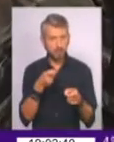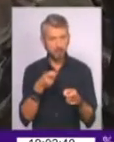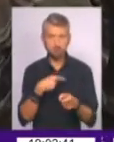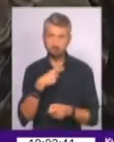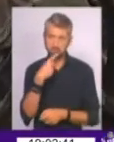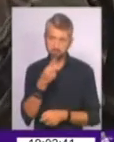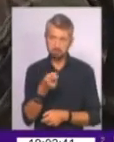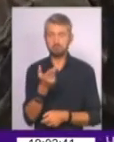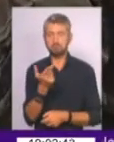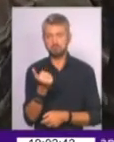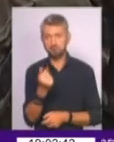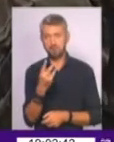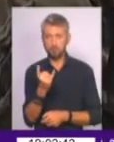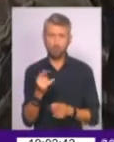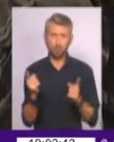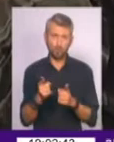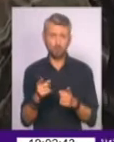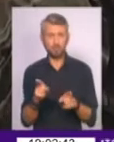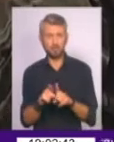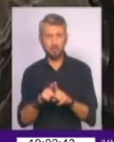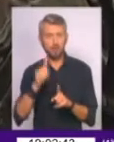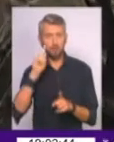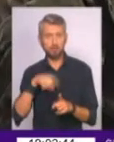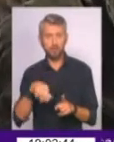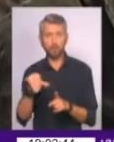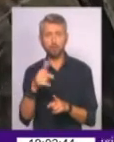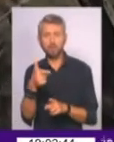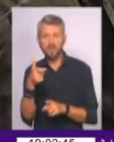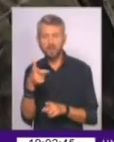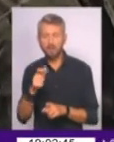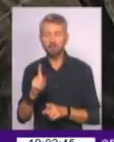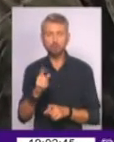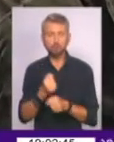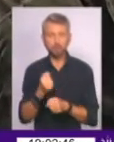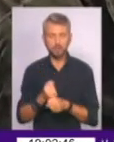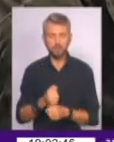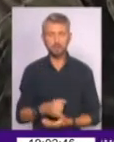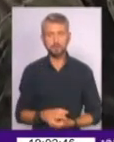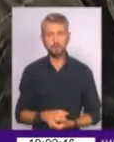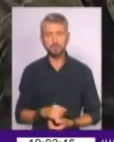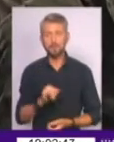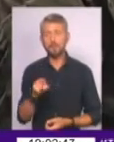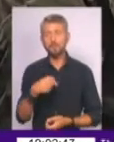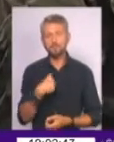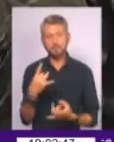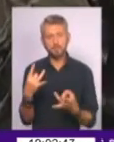що так, вкратце, знаю, куди натискати, що робити. Ну і він